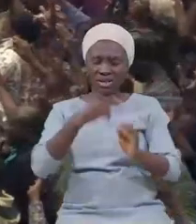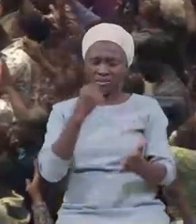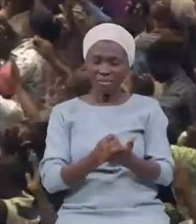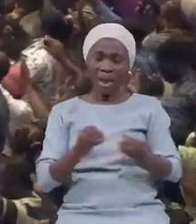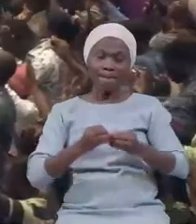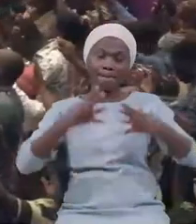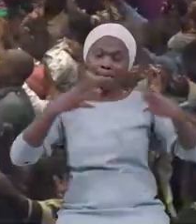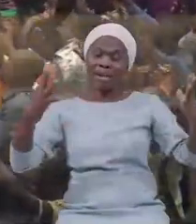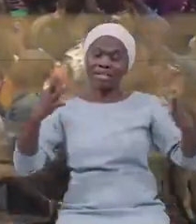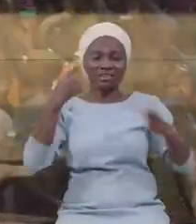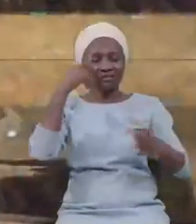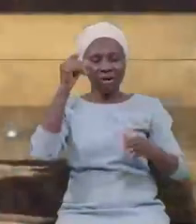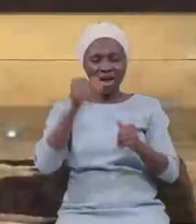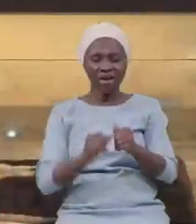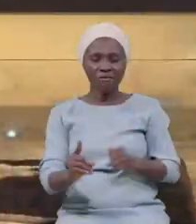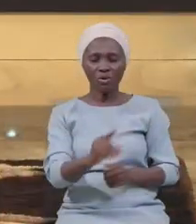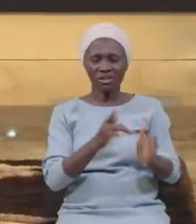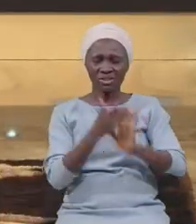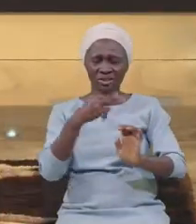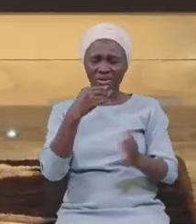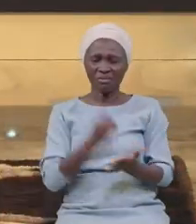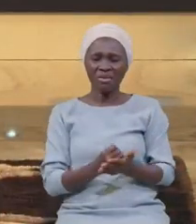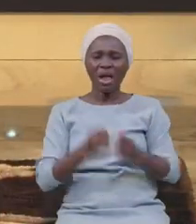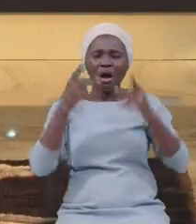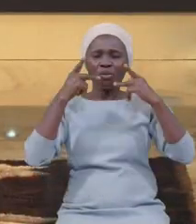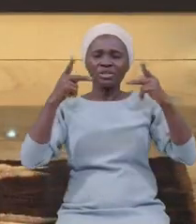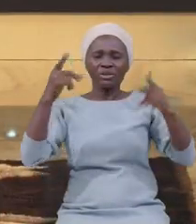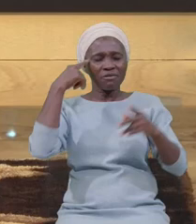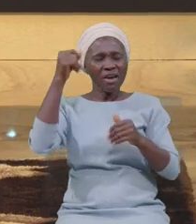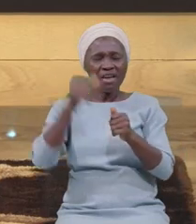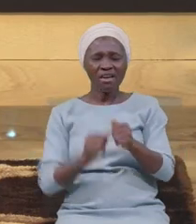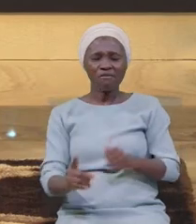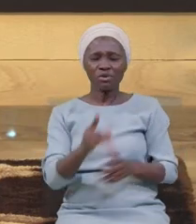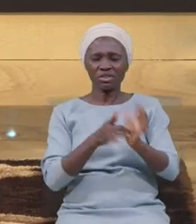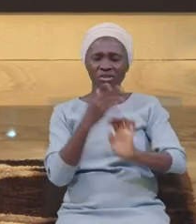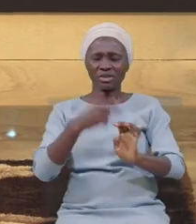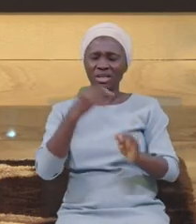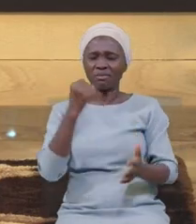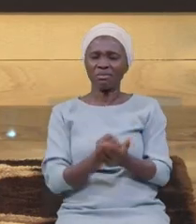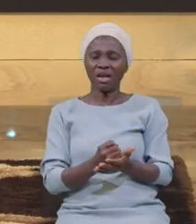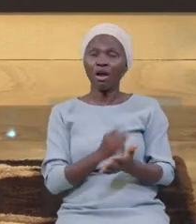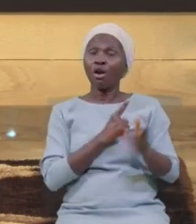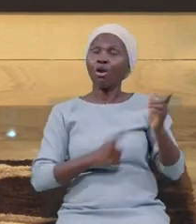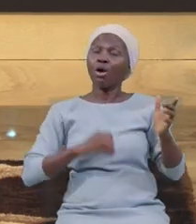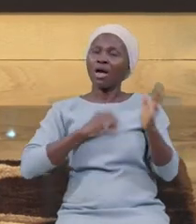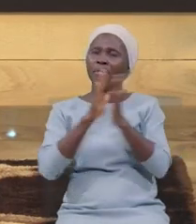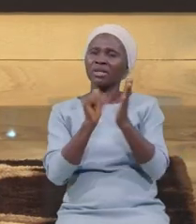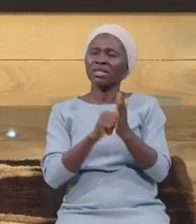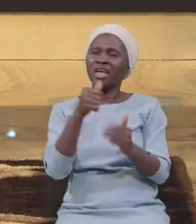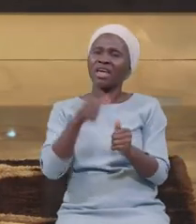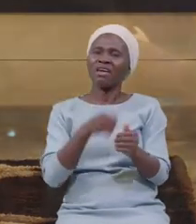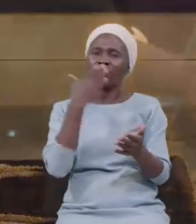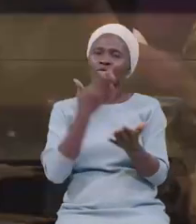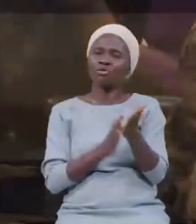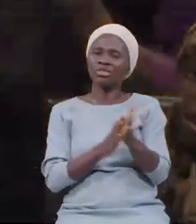L'abondance pour tout le monde. La prospérité pour tout le monde. Seigneur, je prie que tout désir de ton